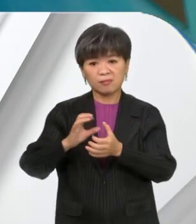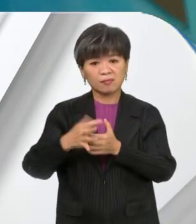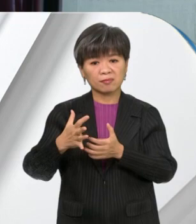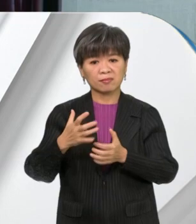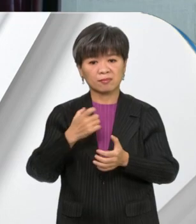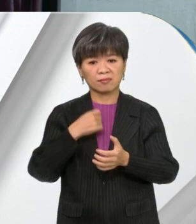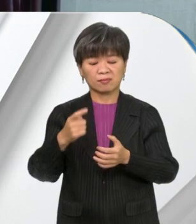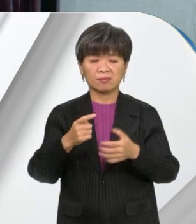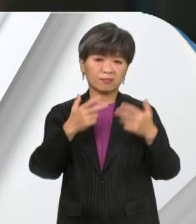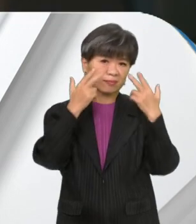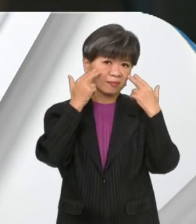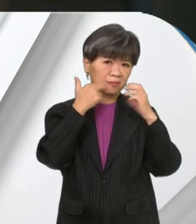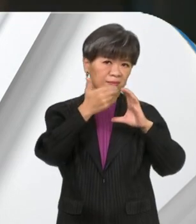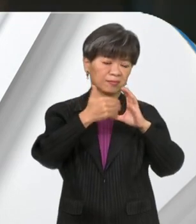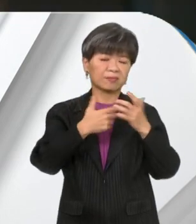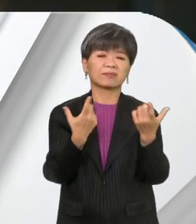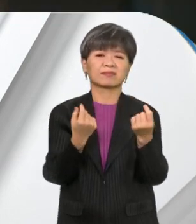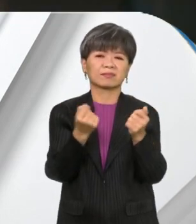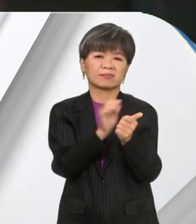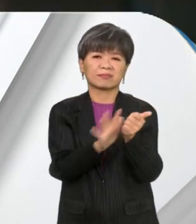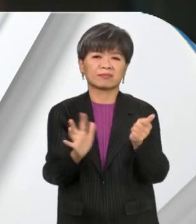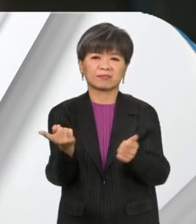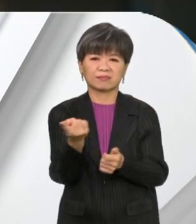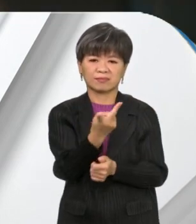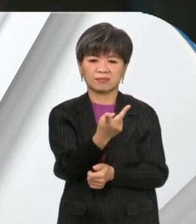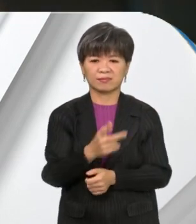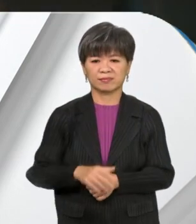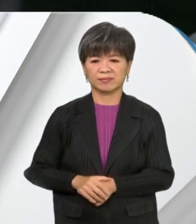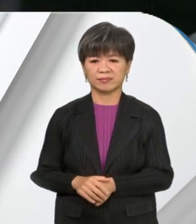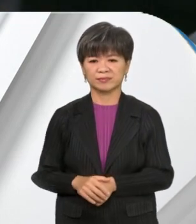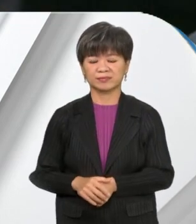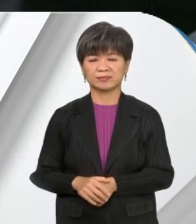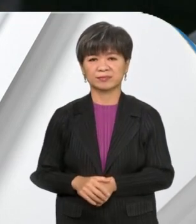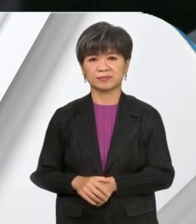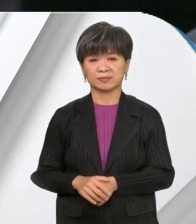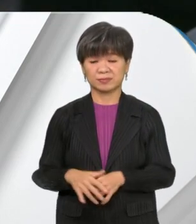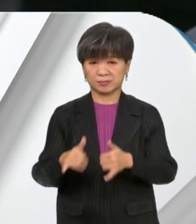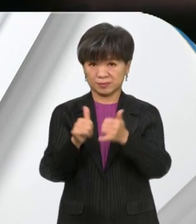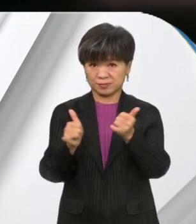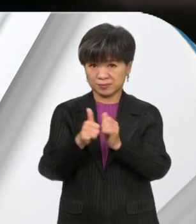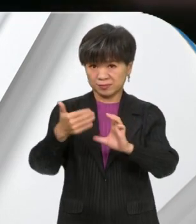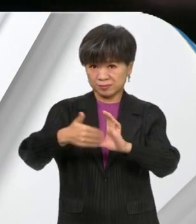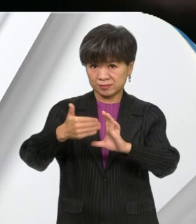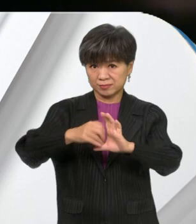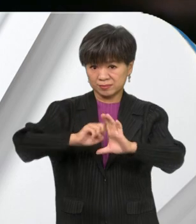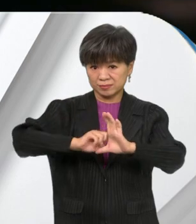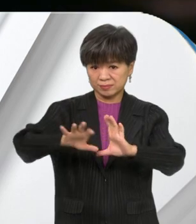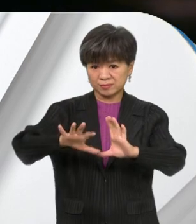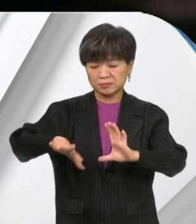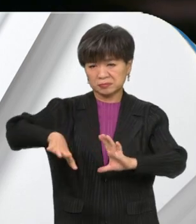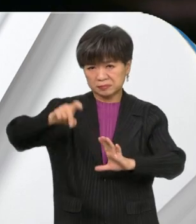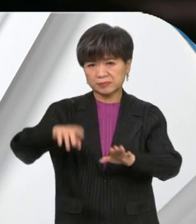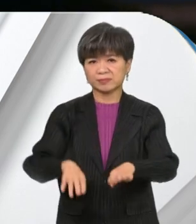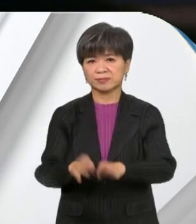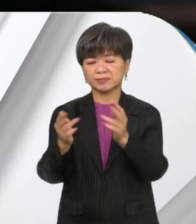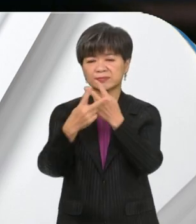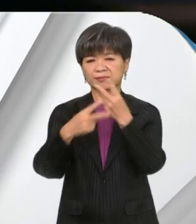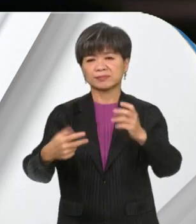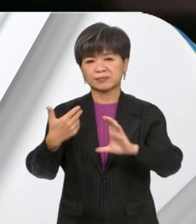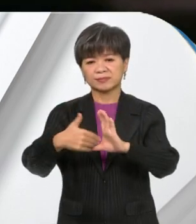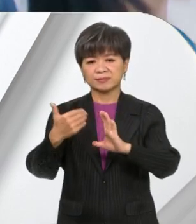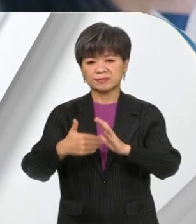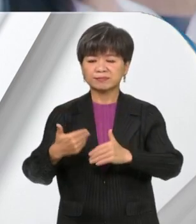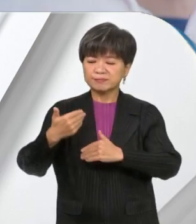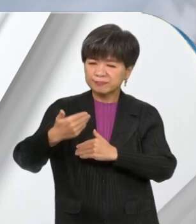念出名推。 你敢有想过你求从后面做个声音啊？ 族群电视频道系大挑战嘅，客家电视一